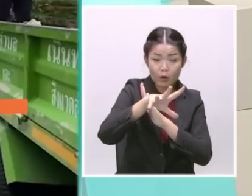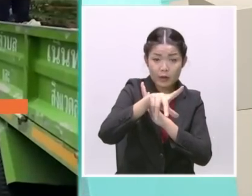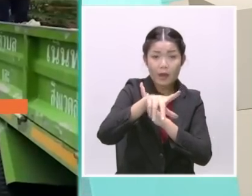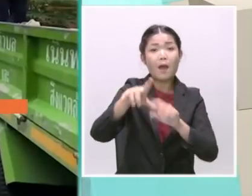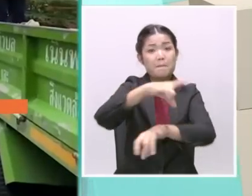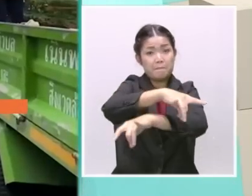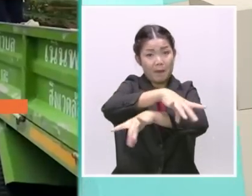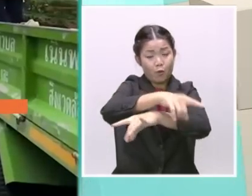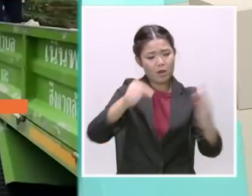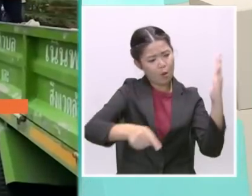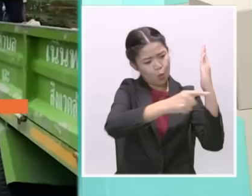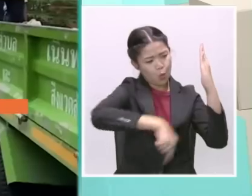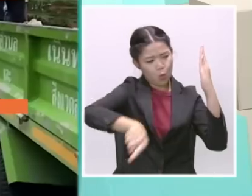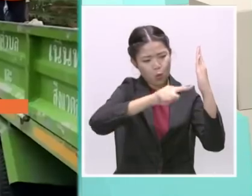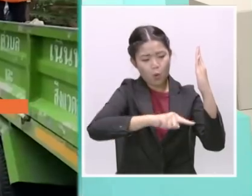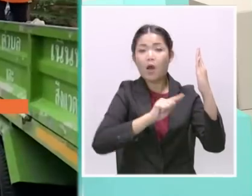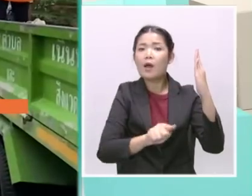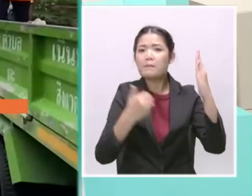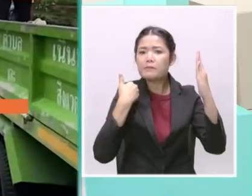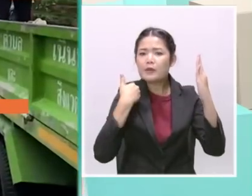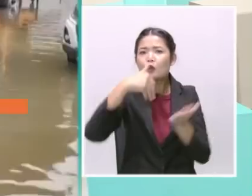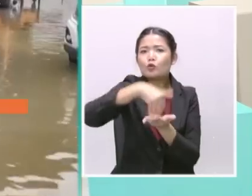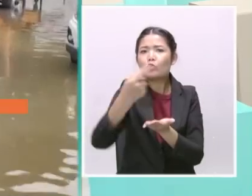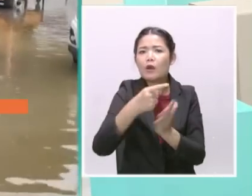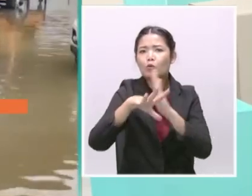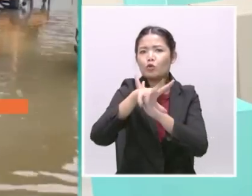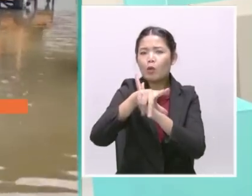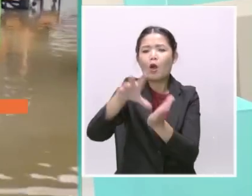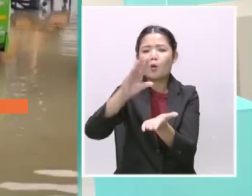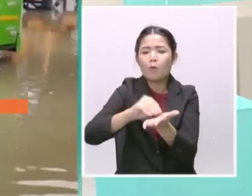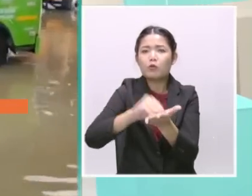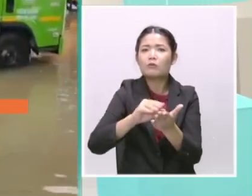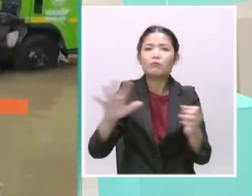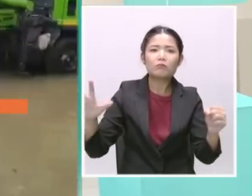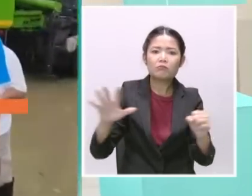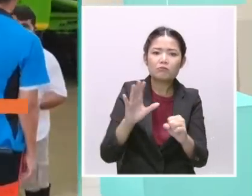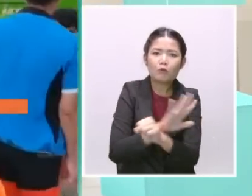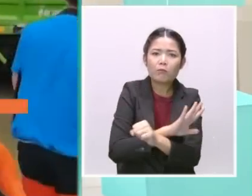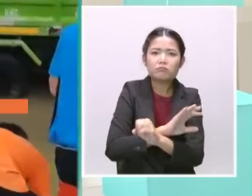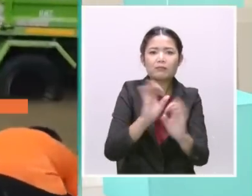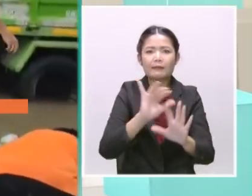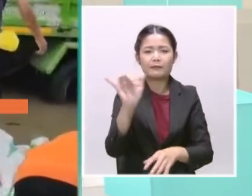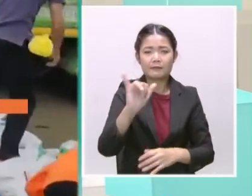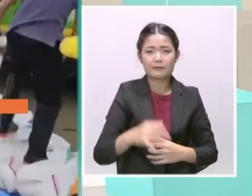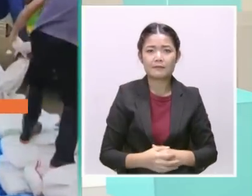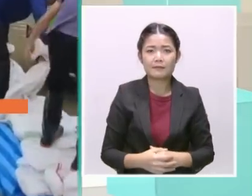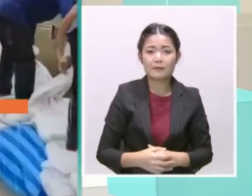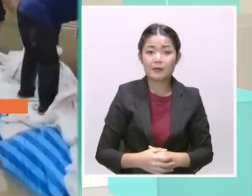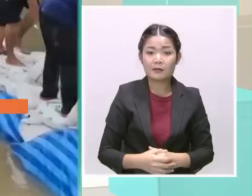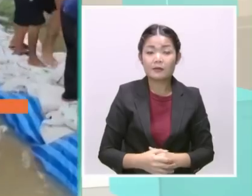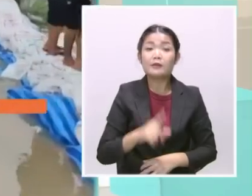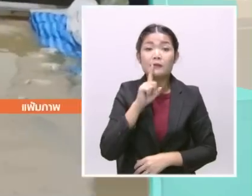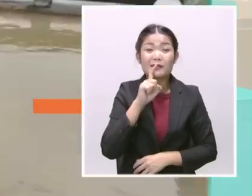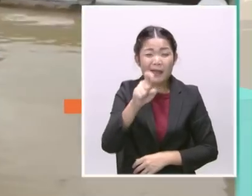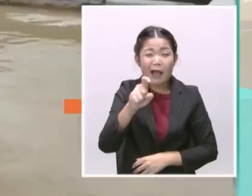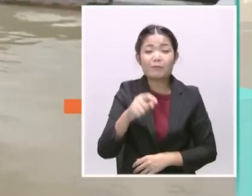นี่มันเลยไดเข้ามูล ไม่สามารถทจะชัดขานได้เต็ขี้อาจาร์ถ้เกิด